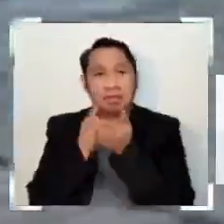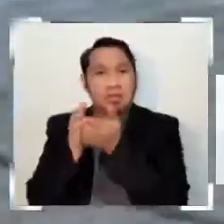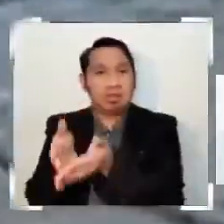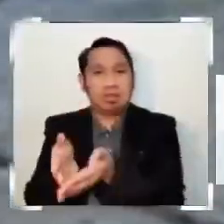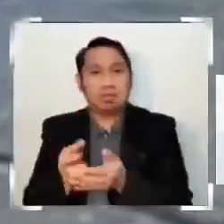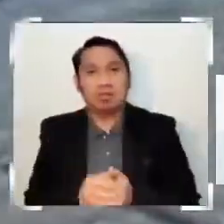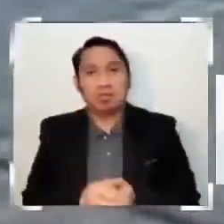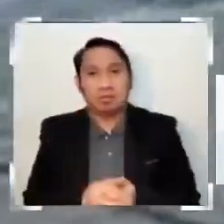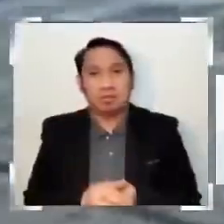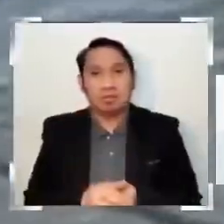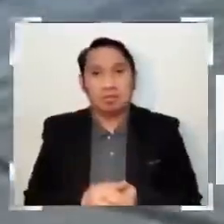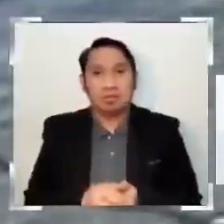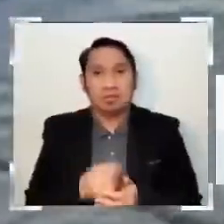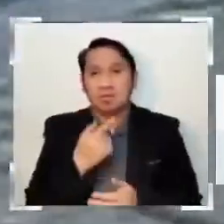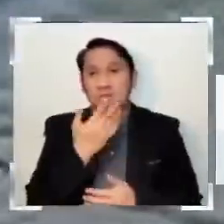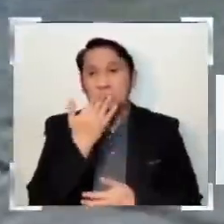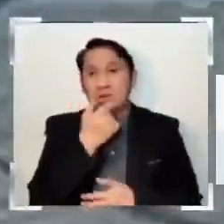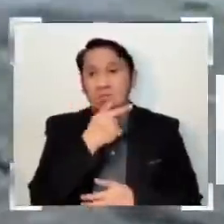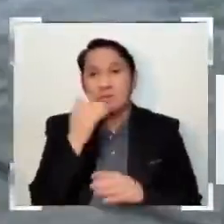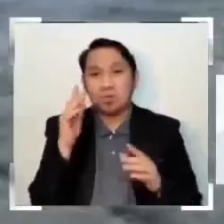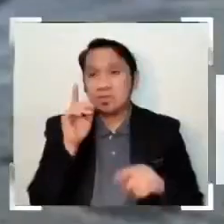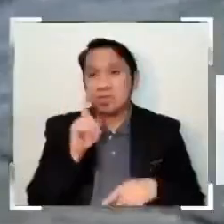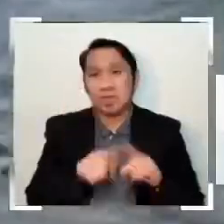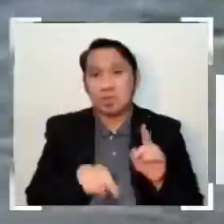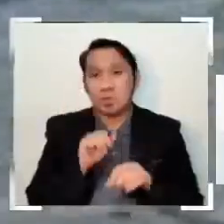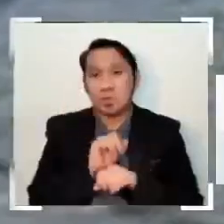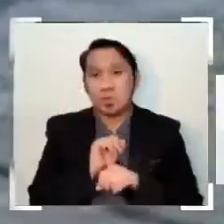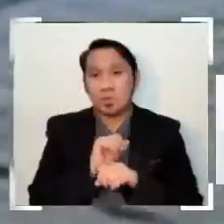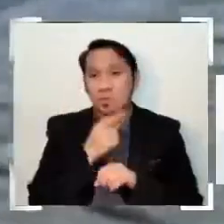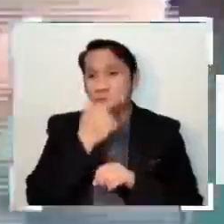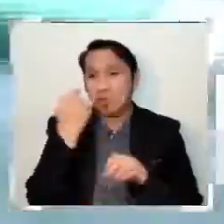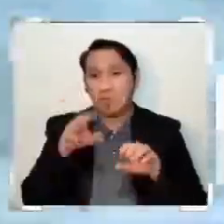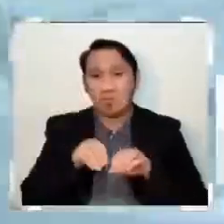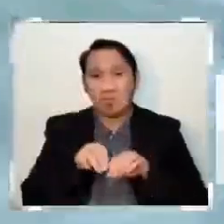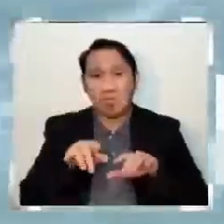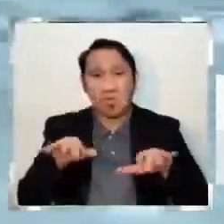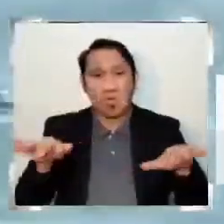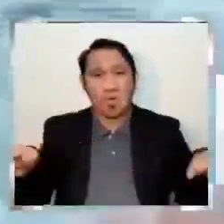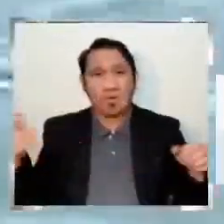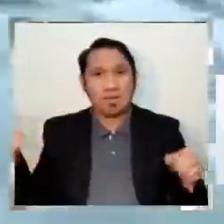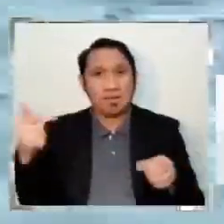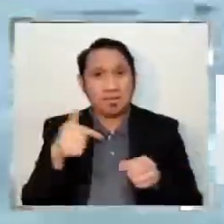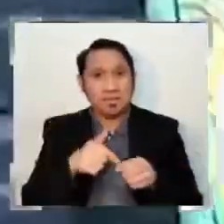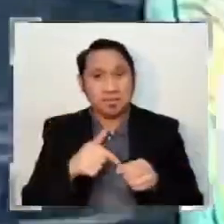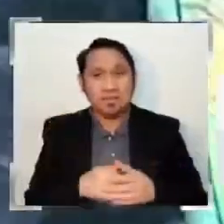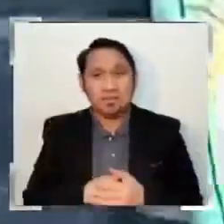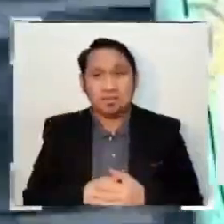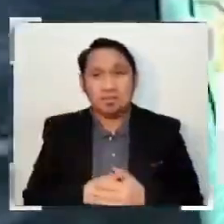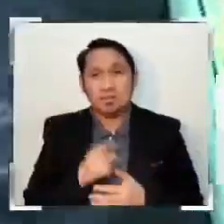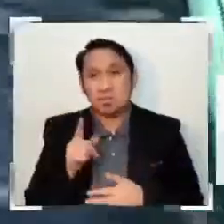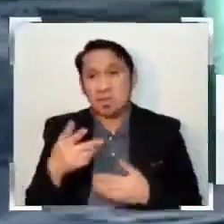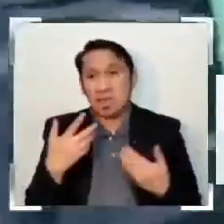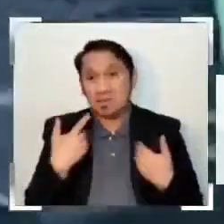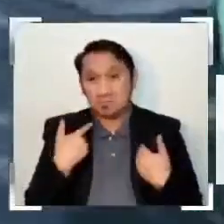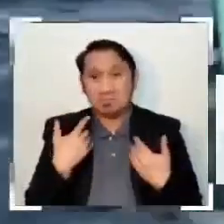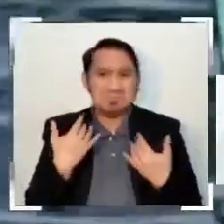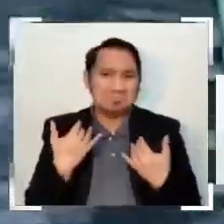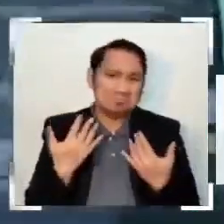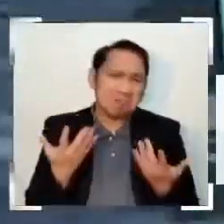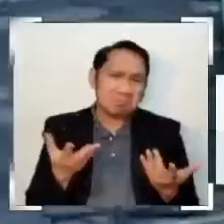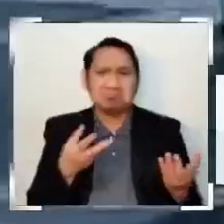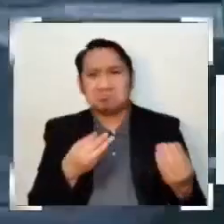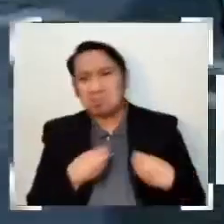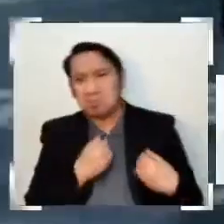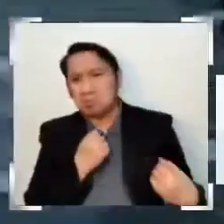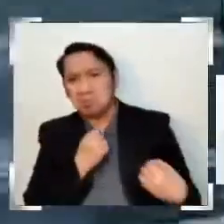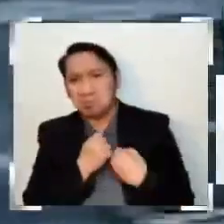Paralisado ang takbo ng kanilang kabuhayan dahil sa oil spill. Gaya ni Randy, na bagaman may natatanggap na ayuda, hindi naman daw